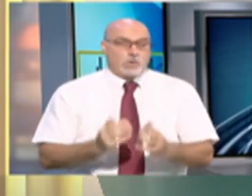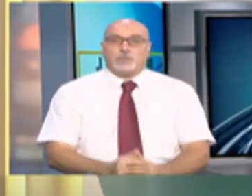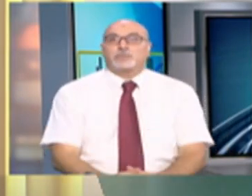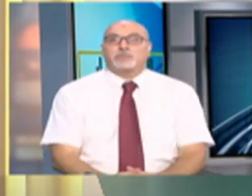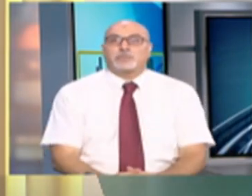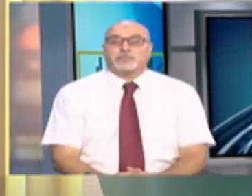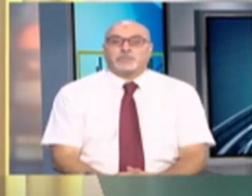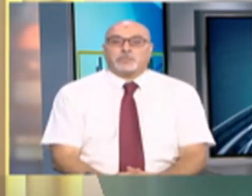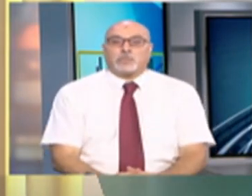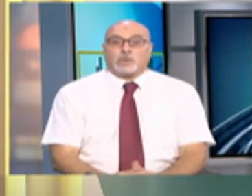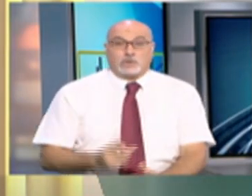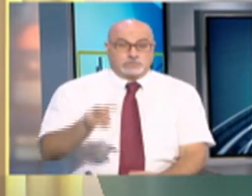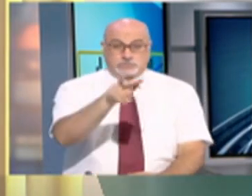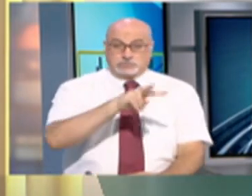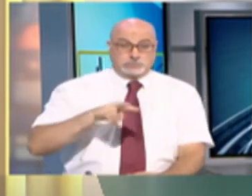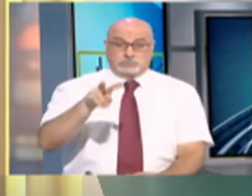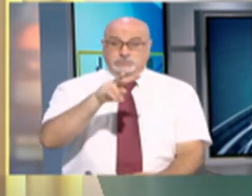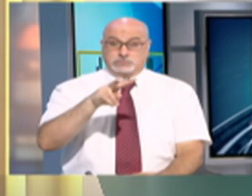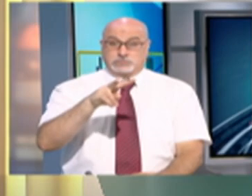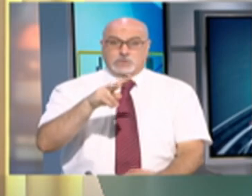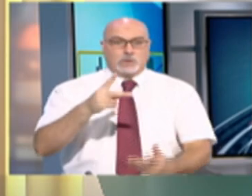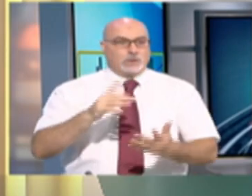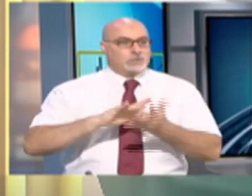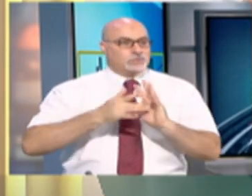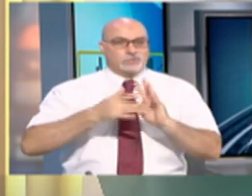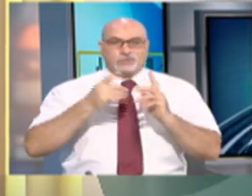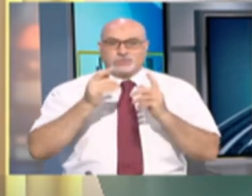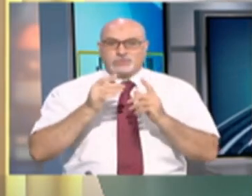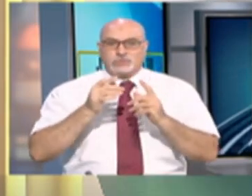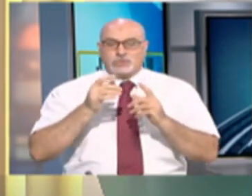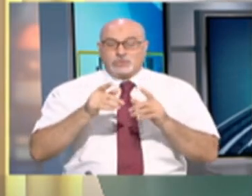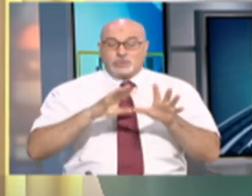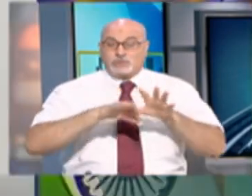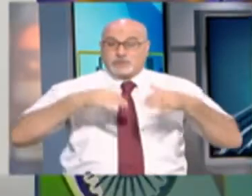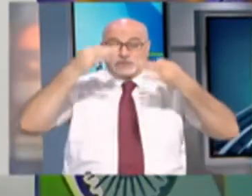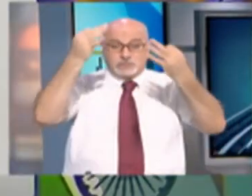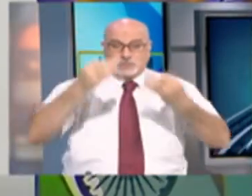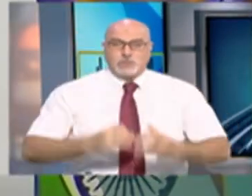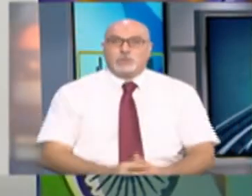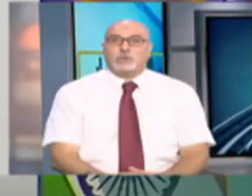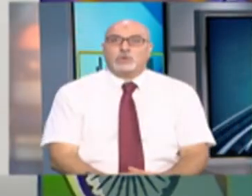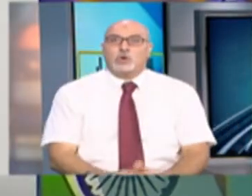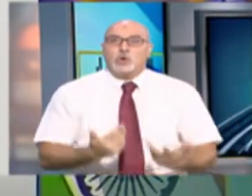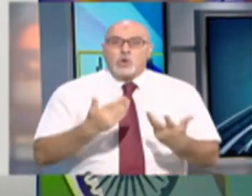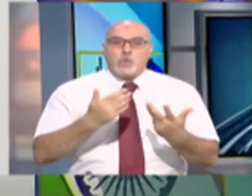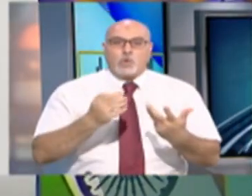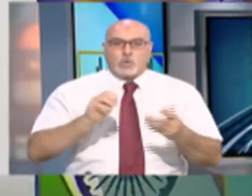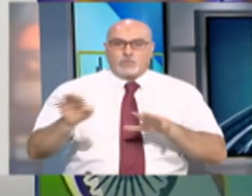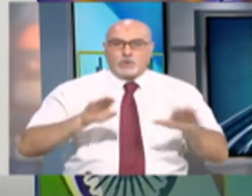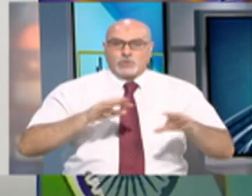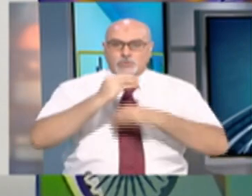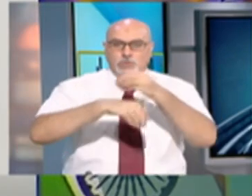يستوقفنا جميعا، ليس فقط بالنظر لحجم الحوكمة العالمية،